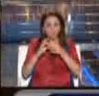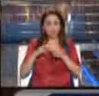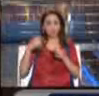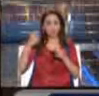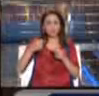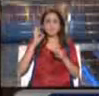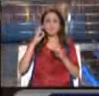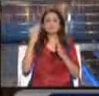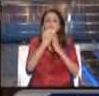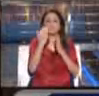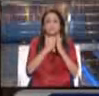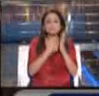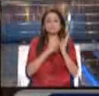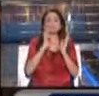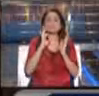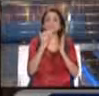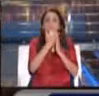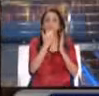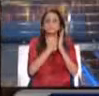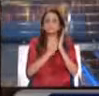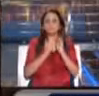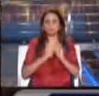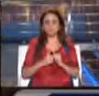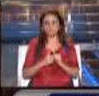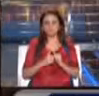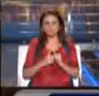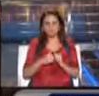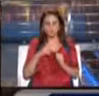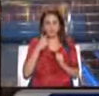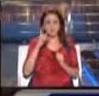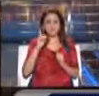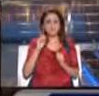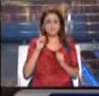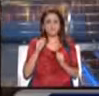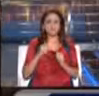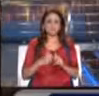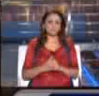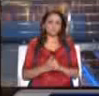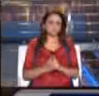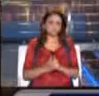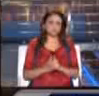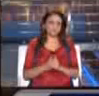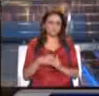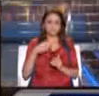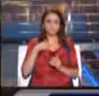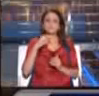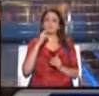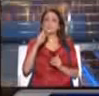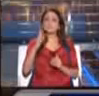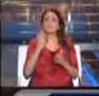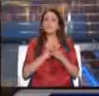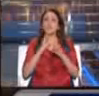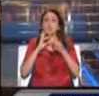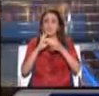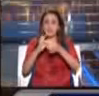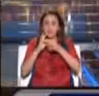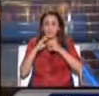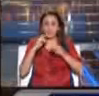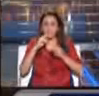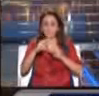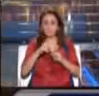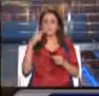على اسس وعلى شروط، بحيث انه الناس كلها ما ينفعش انه في اربعه. انا قصدي انت عارف يا كابتن شوبير بتكلم في الحوار ليه؟ لان الحوار انت لك